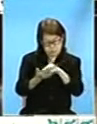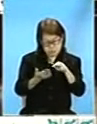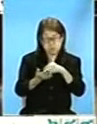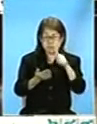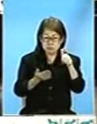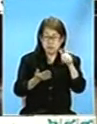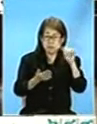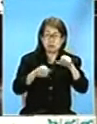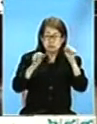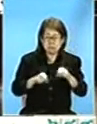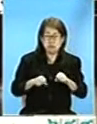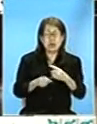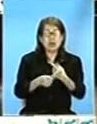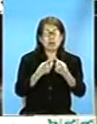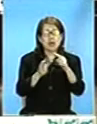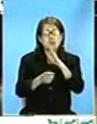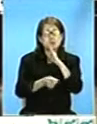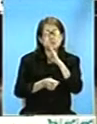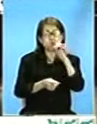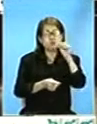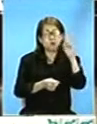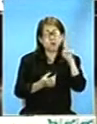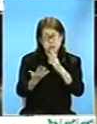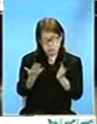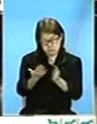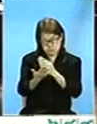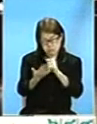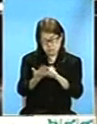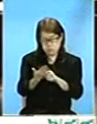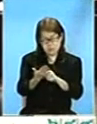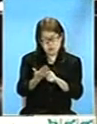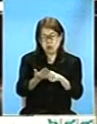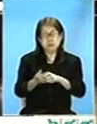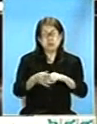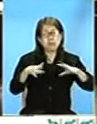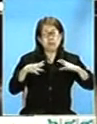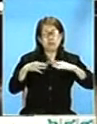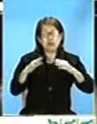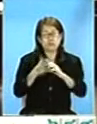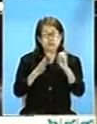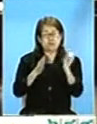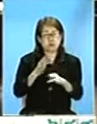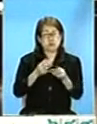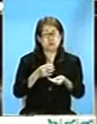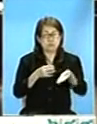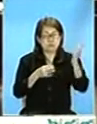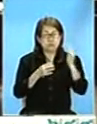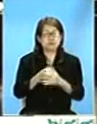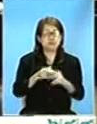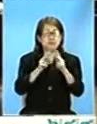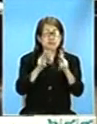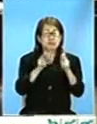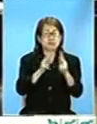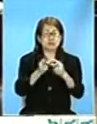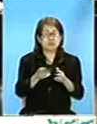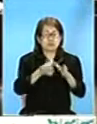อบถ้าวุฒิไม่เห็นชอบท่านครับวุฒิตีกลับไปเนี่ยถ้าคณะกรรมการสรรหาเขา